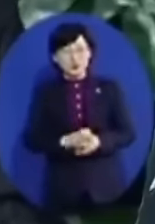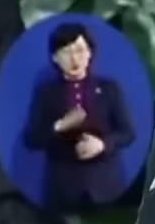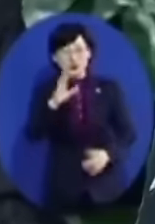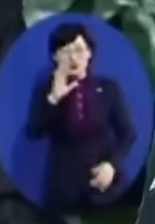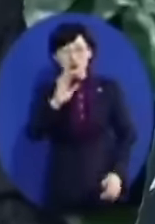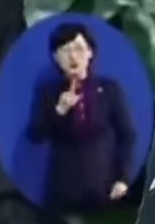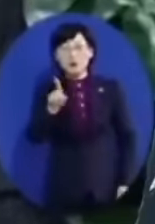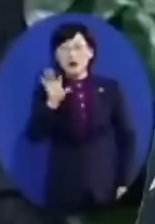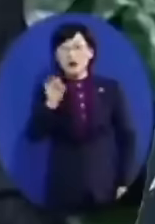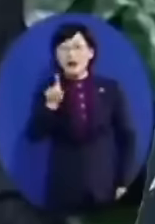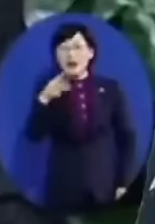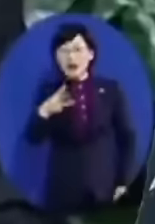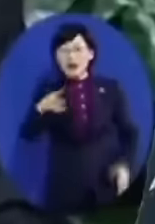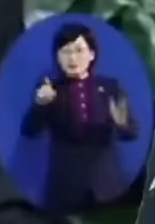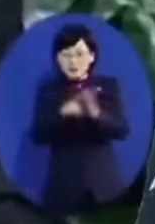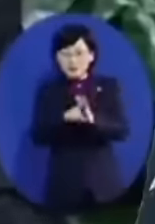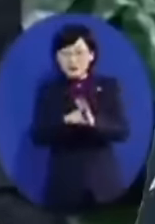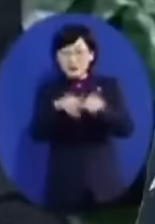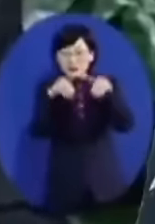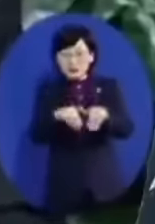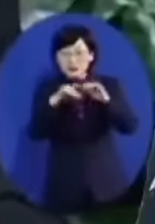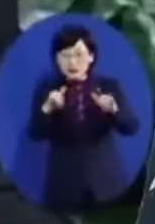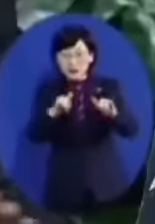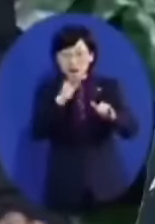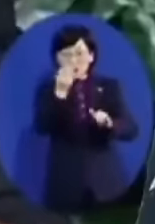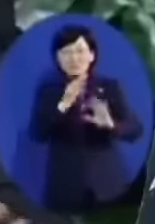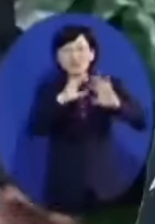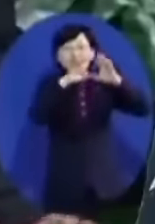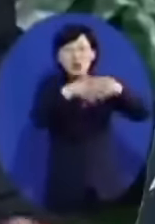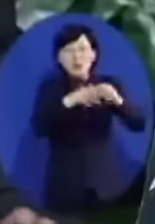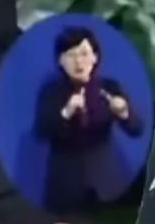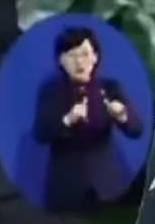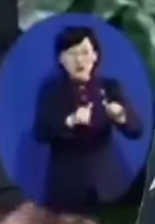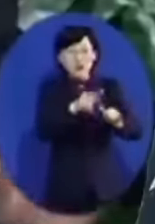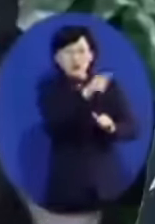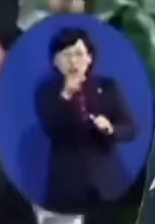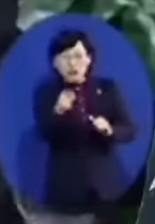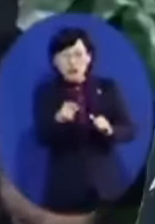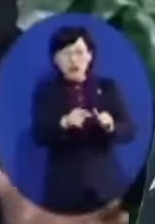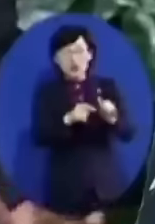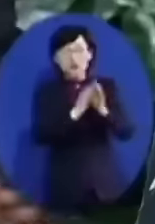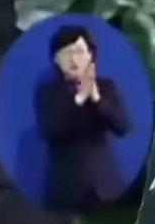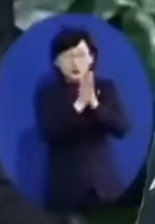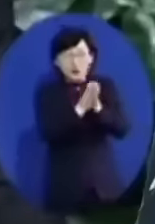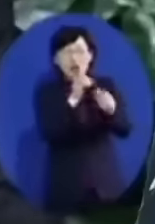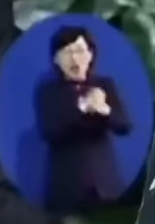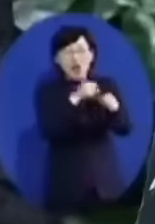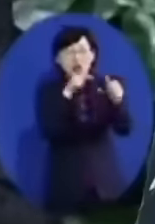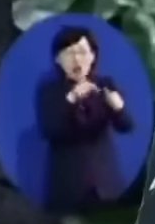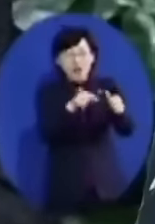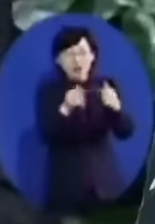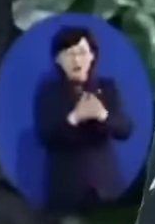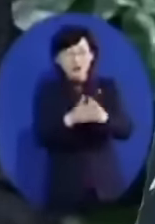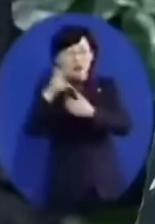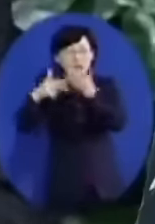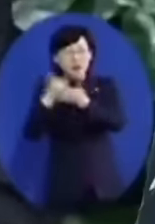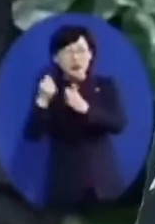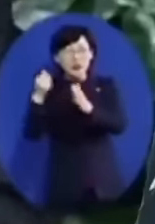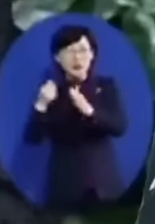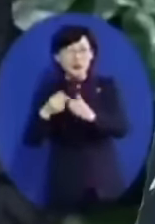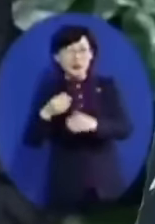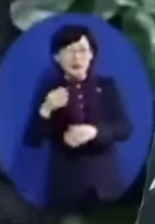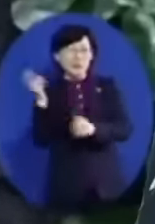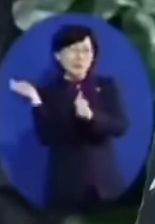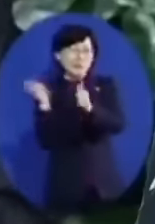바알의 선지자들이 이스라엘 백성들에게 바알을 신봉하게 함으로 야훼를 배반하고 반역함으로 하나님께서